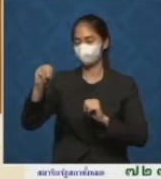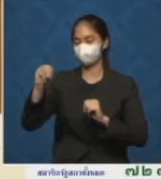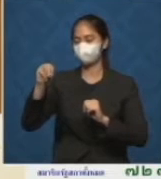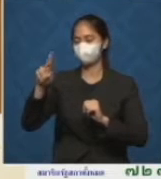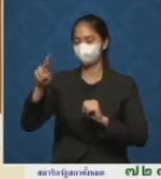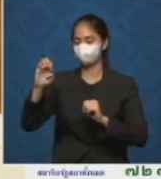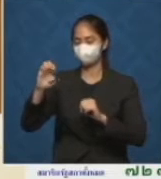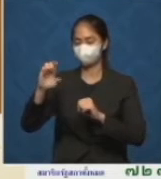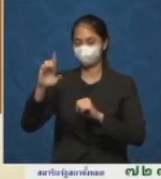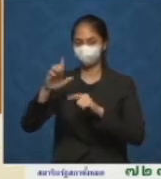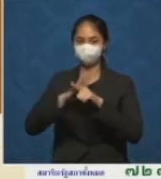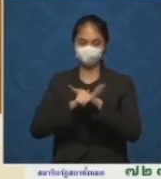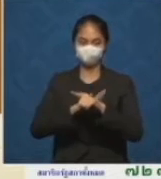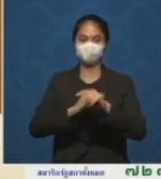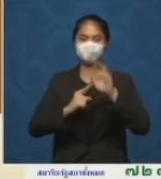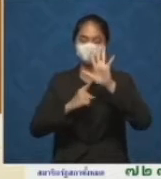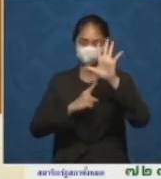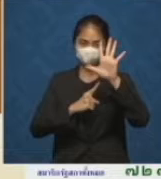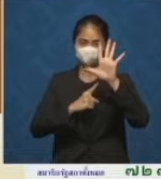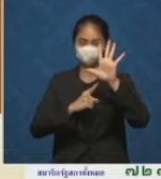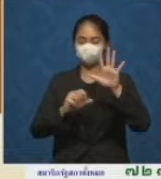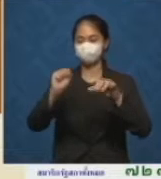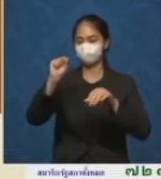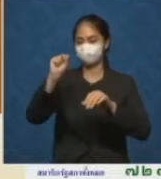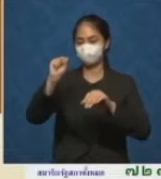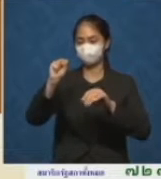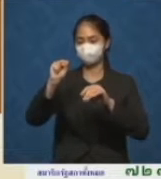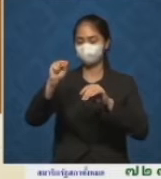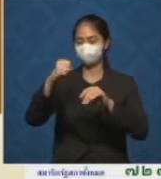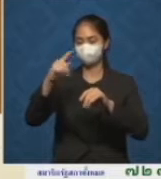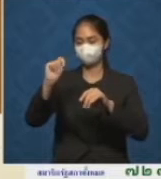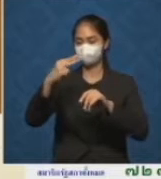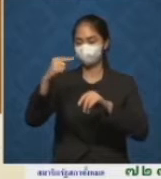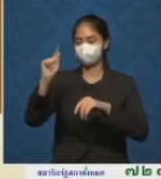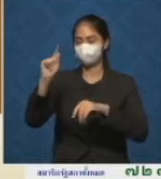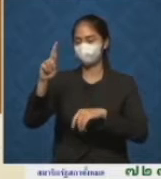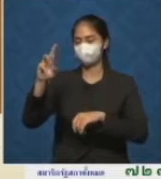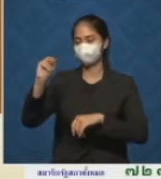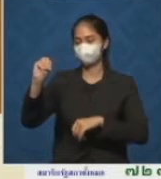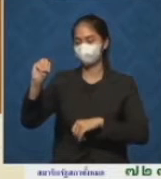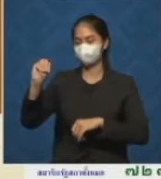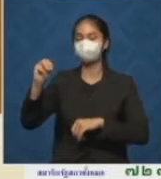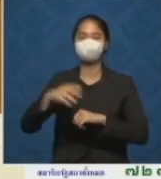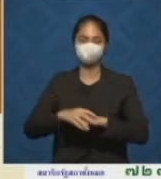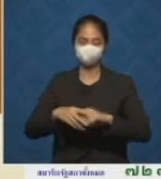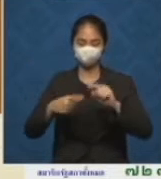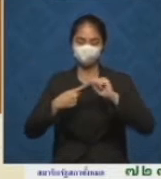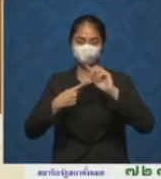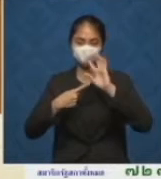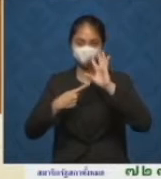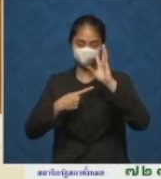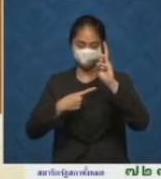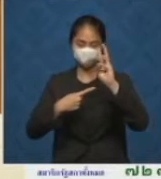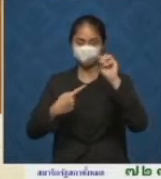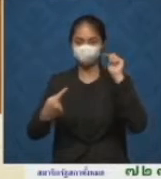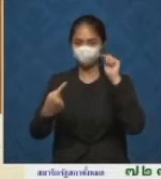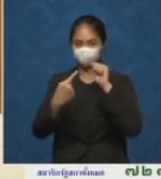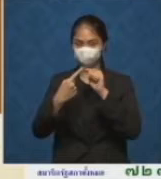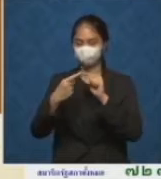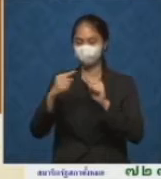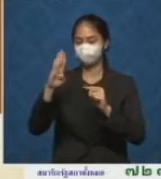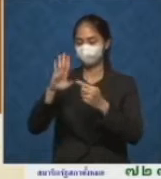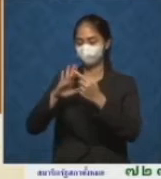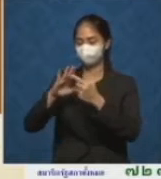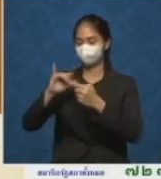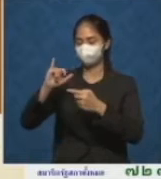เปี่ยม5นางสาวธรรมรงค์ลักษณ์ลาภินี6นายชินวรบุญเกียร